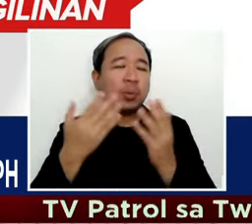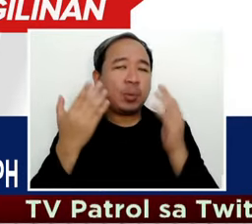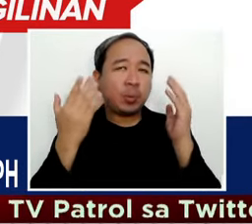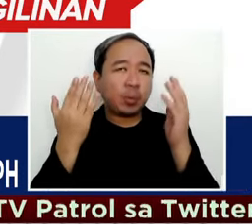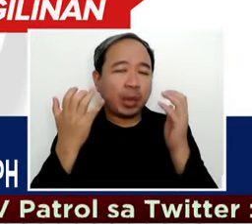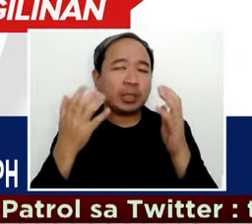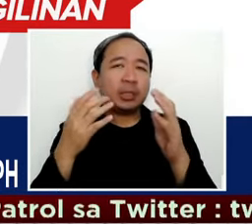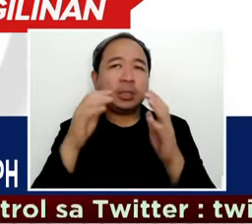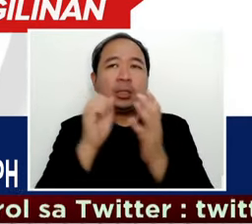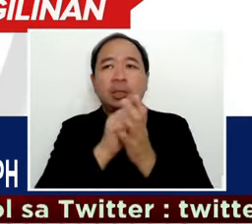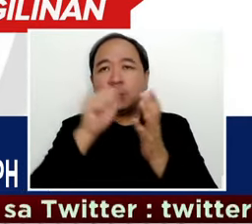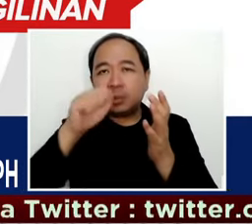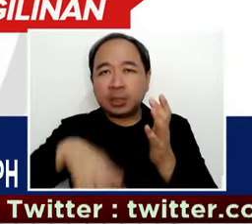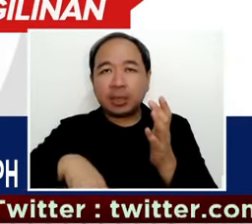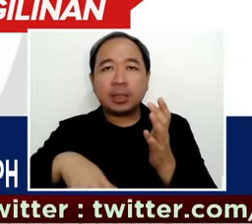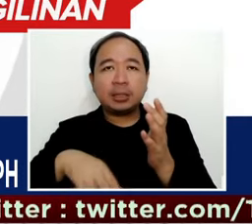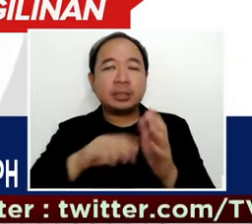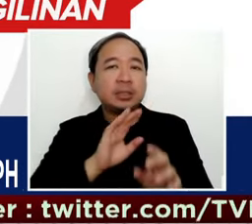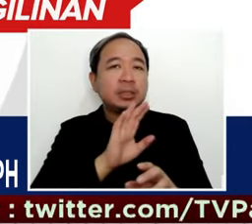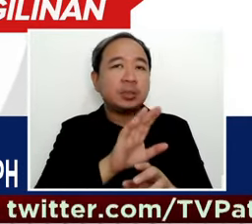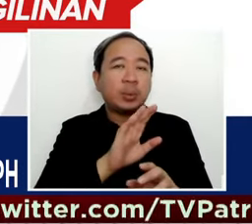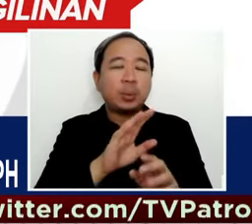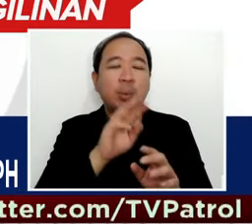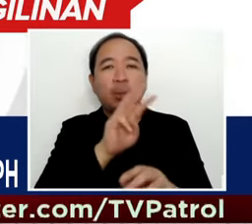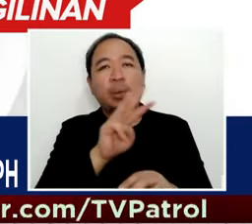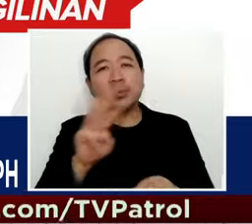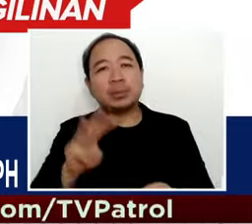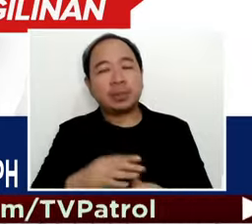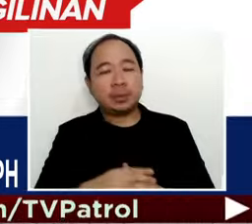o maialis sa kanilang website.